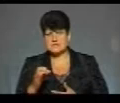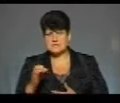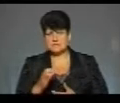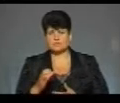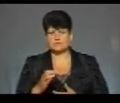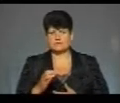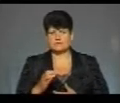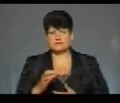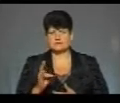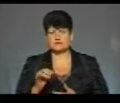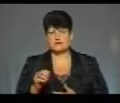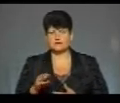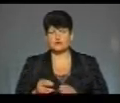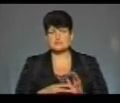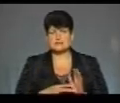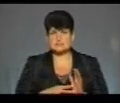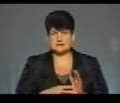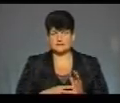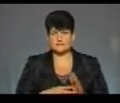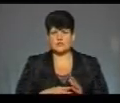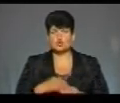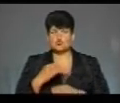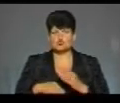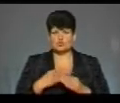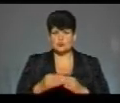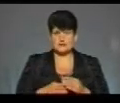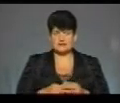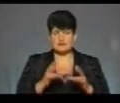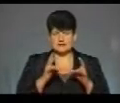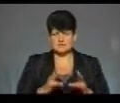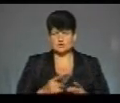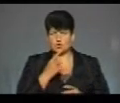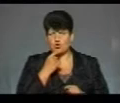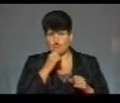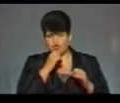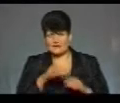натовській армії 7. Жгути накладаються при критичних кровотечах.